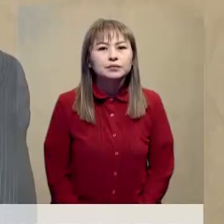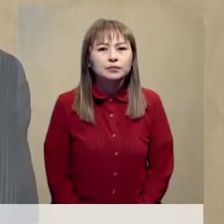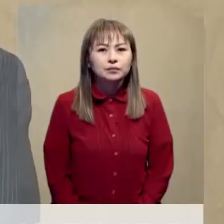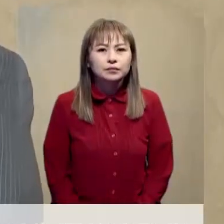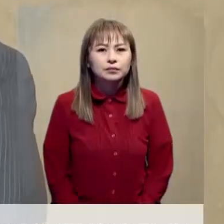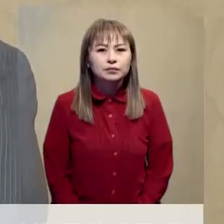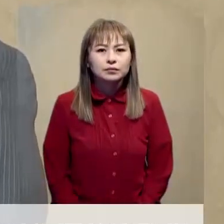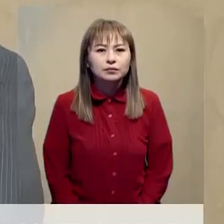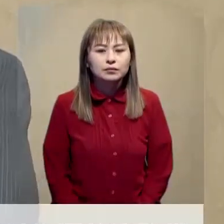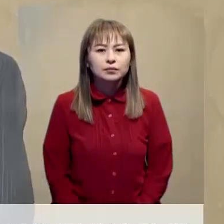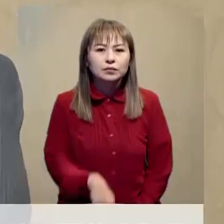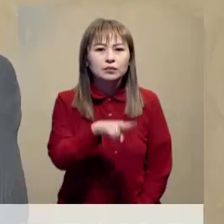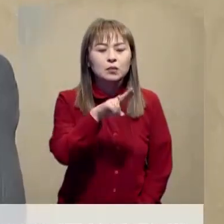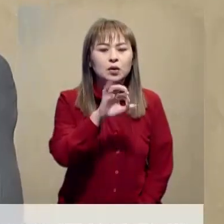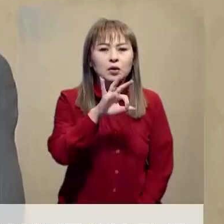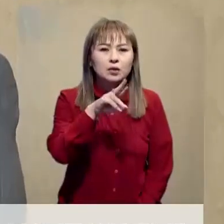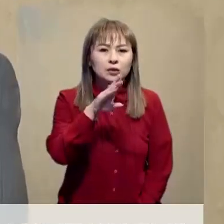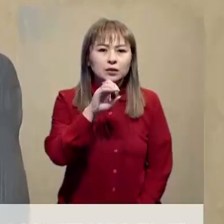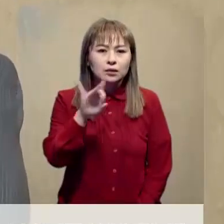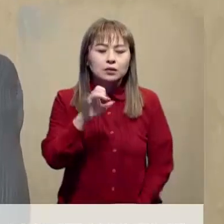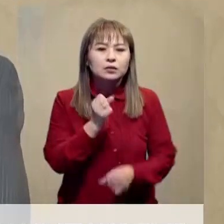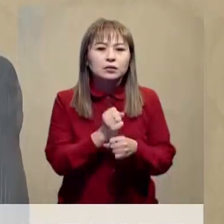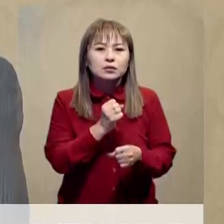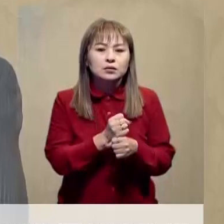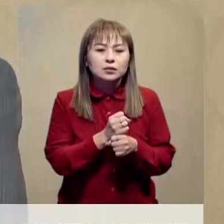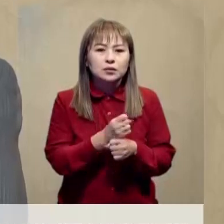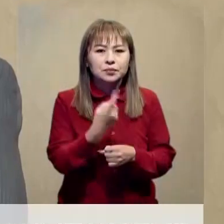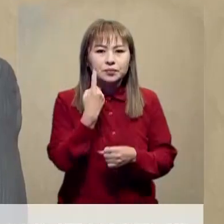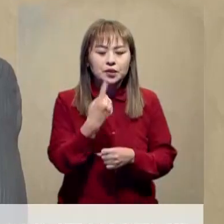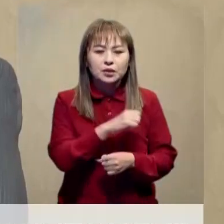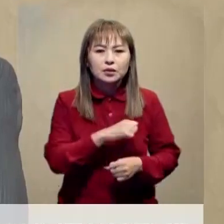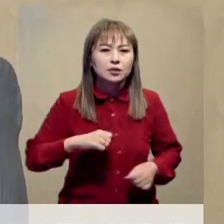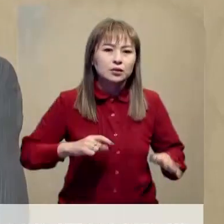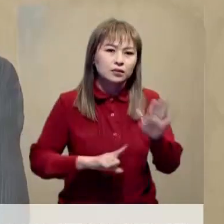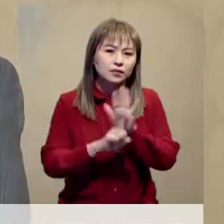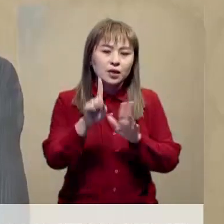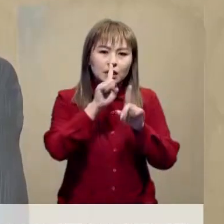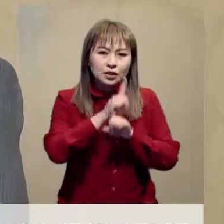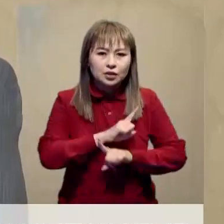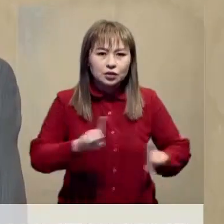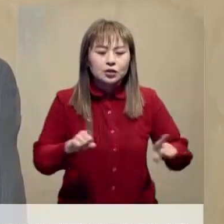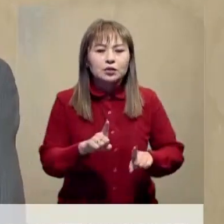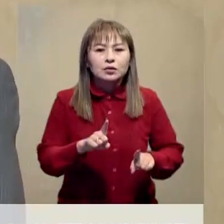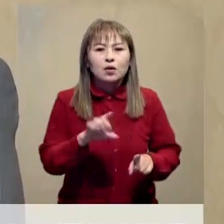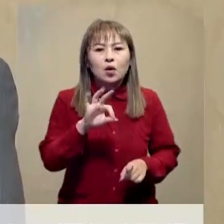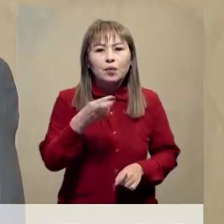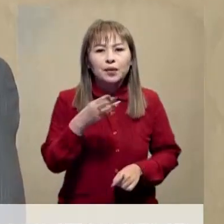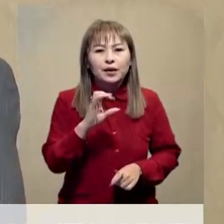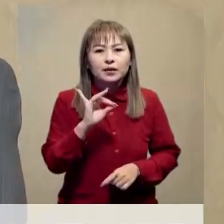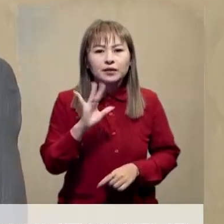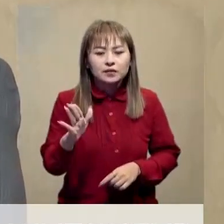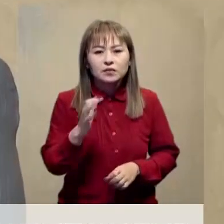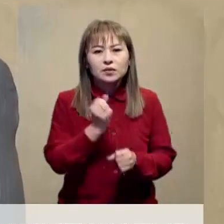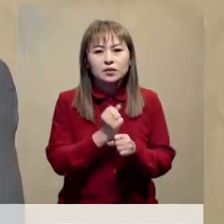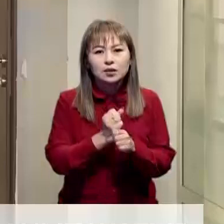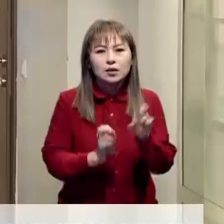Сол проктор дегендер бар. Бір ең бір ерекше тұрған осы объективтікке бағытталған